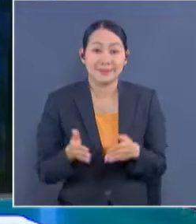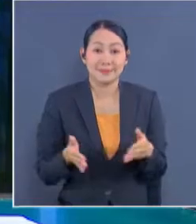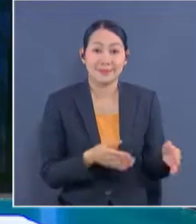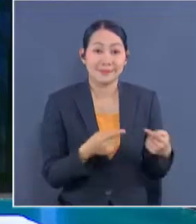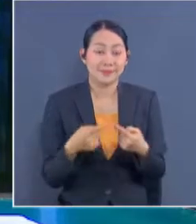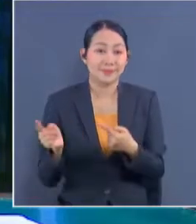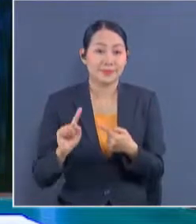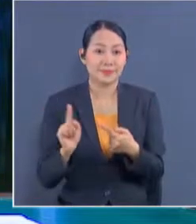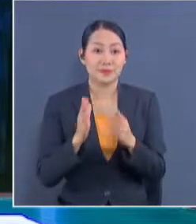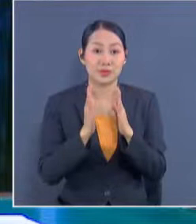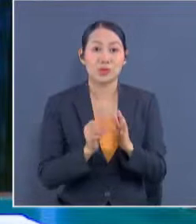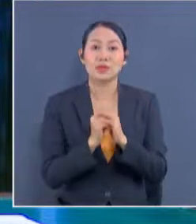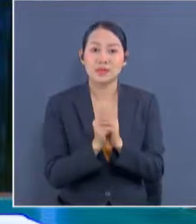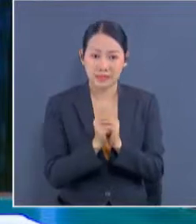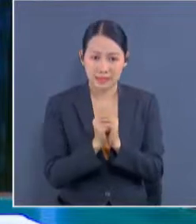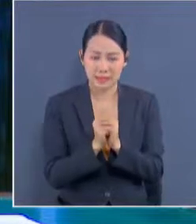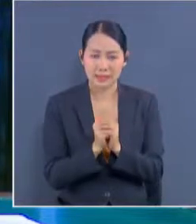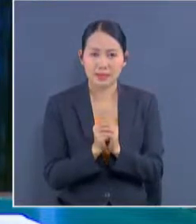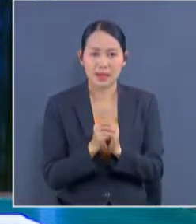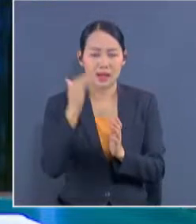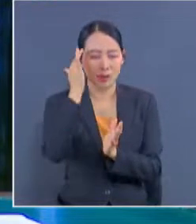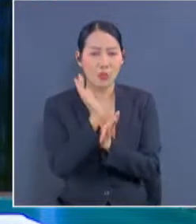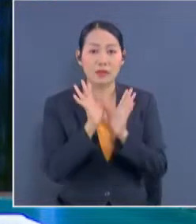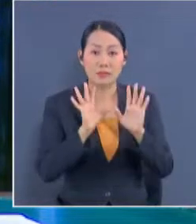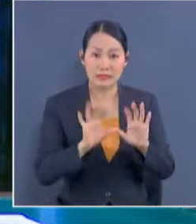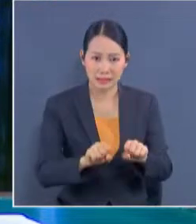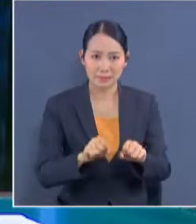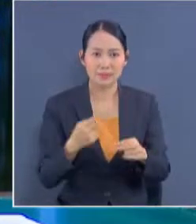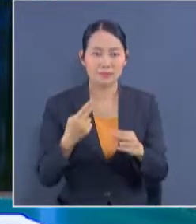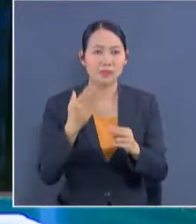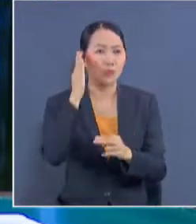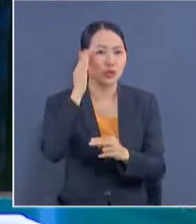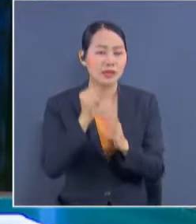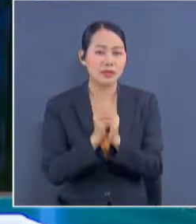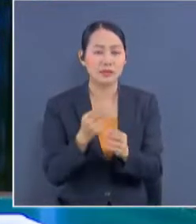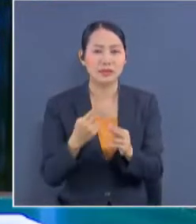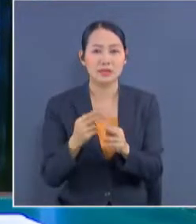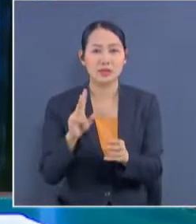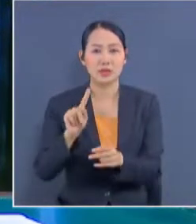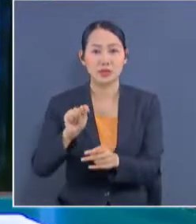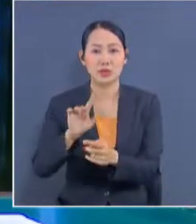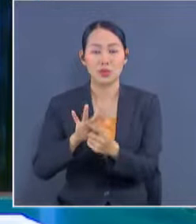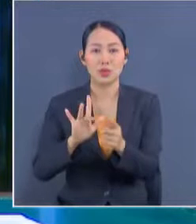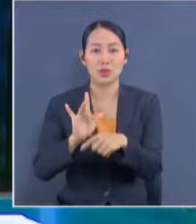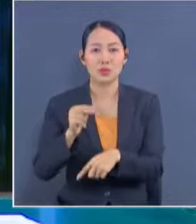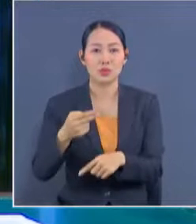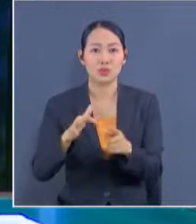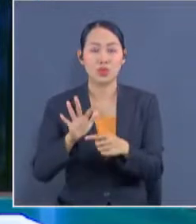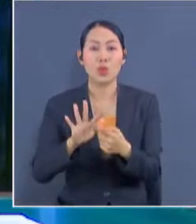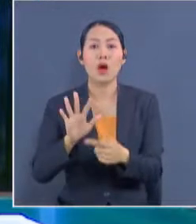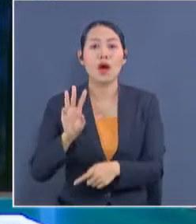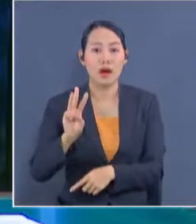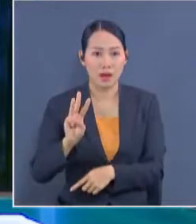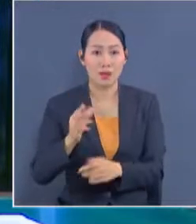ฝากขังที่ศาลนะครับศาลท่านไม่อนุญาตให้มีการประกันตัวเพราะว่ากังวลว่าเกรงว่าเดี๋ยวตัวผู้ต้องหาเนี่ยจะหลบหนีรวมไปถึงค